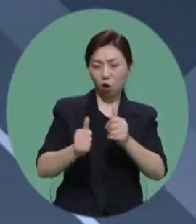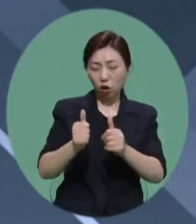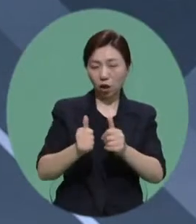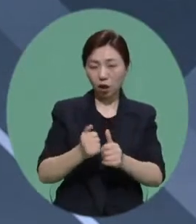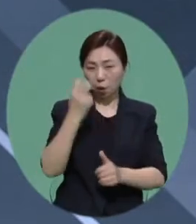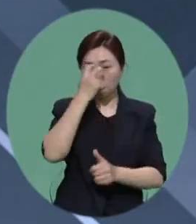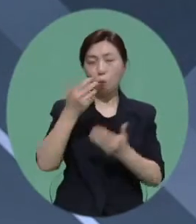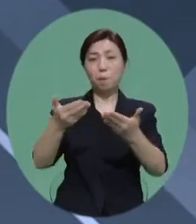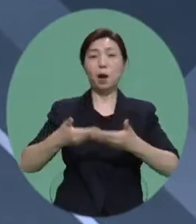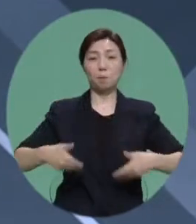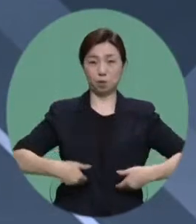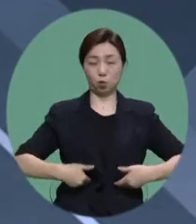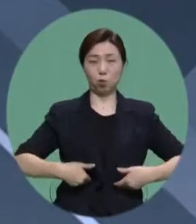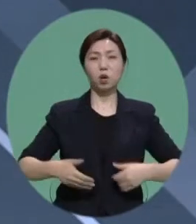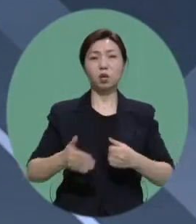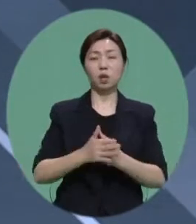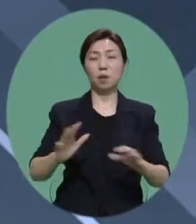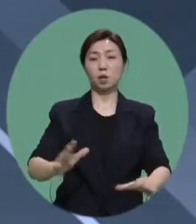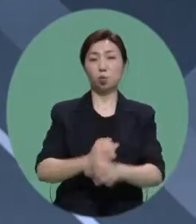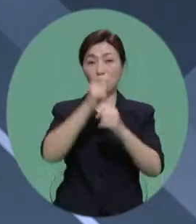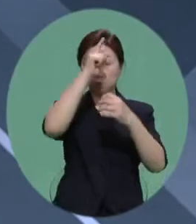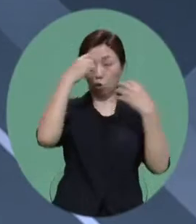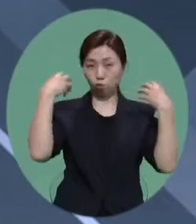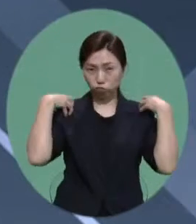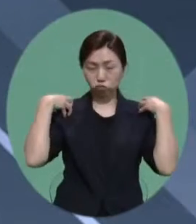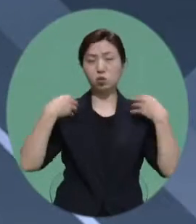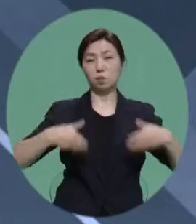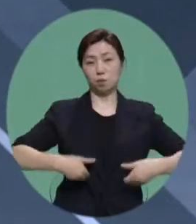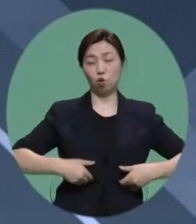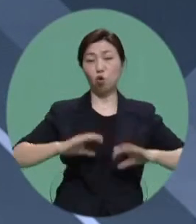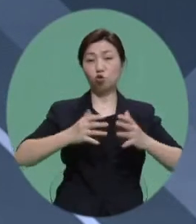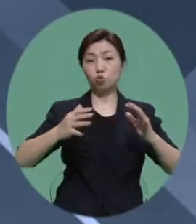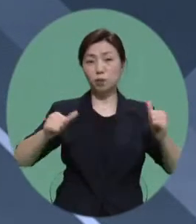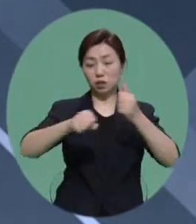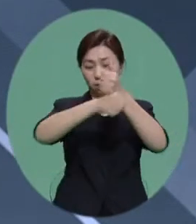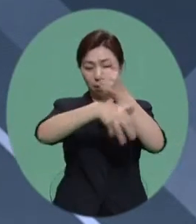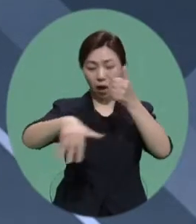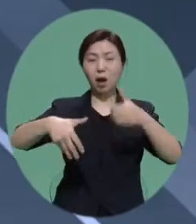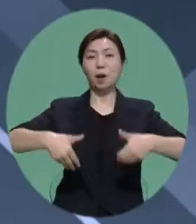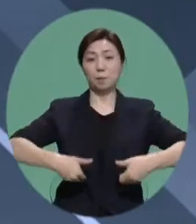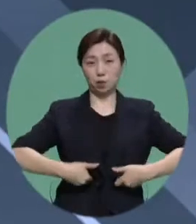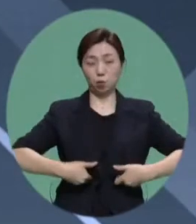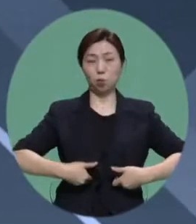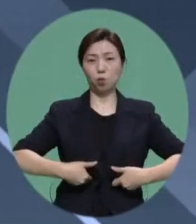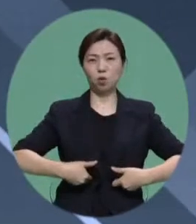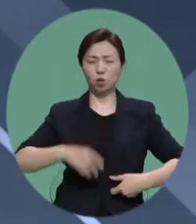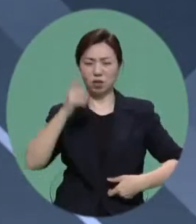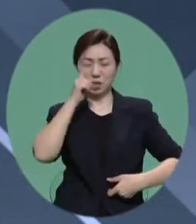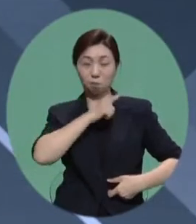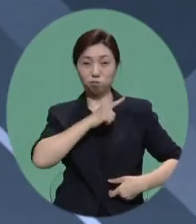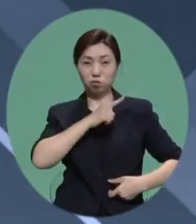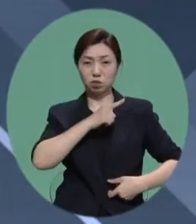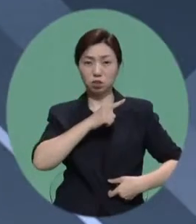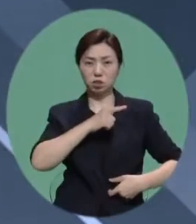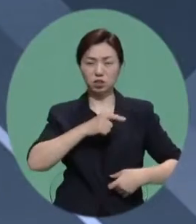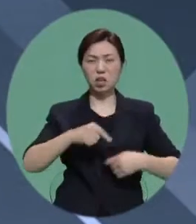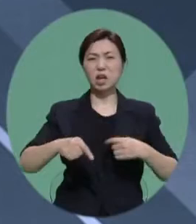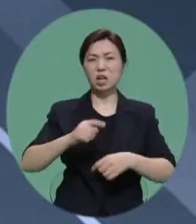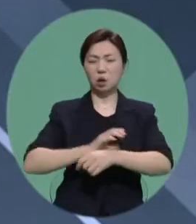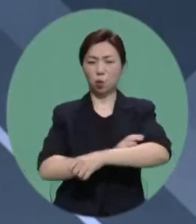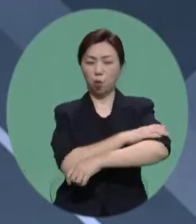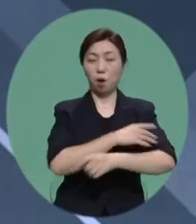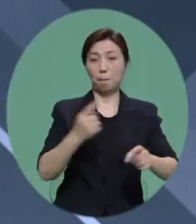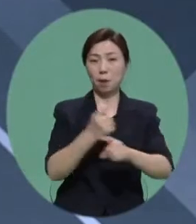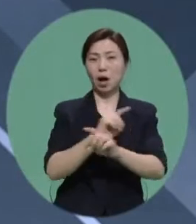그래서 청 앞 정부가 반드시 필요하고 더 나쁜 정권 교체를 넘어서서 정치 교체가 꼭 필요하다고